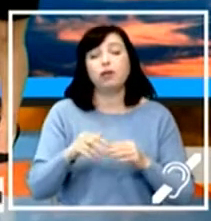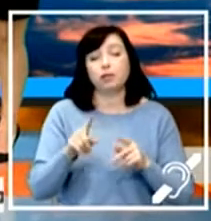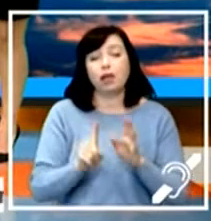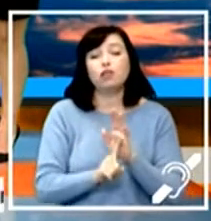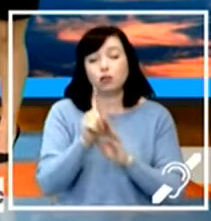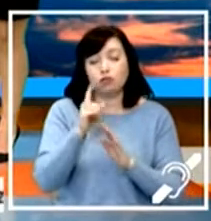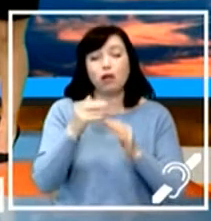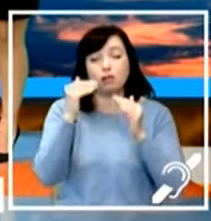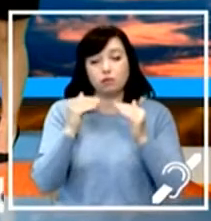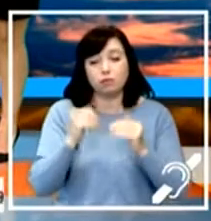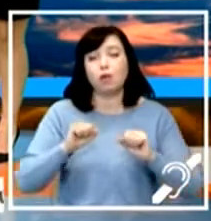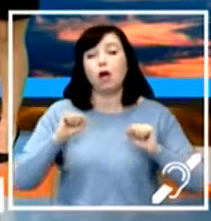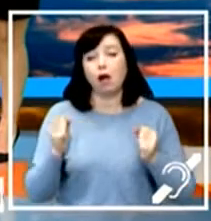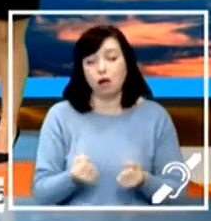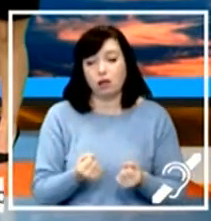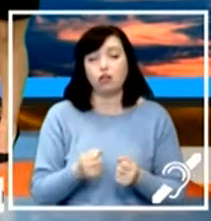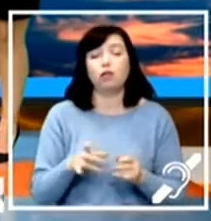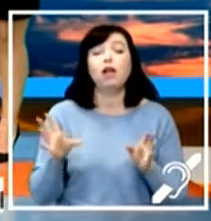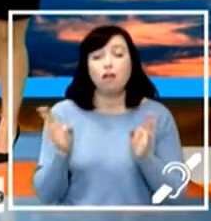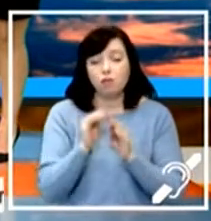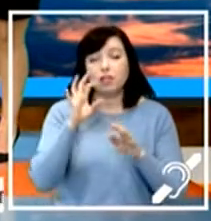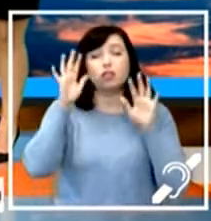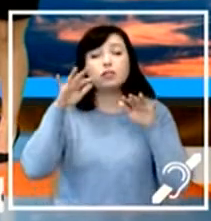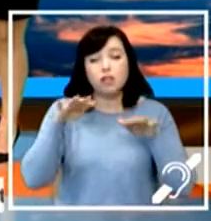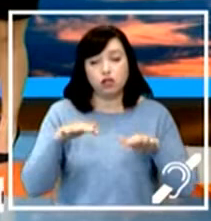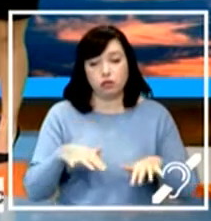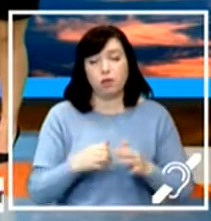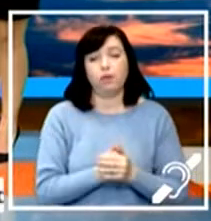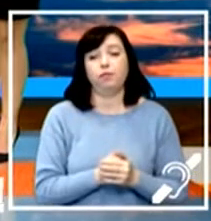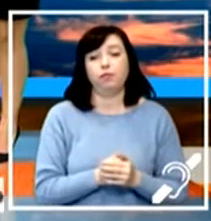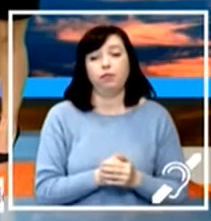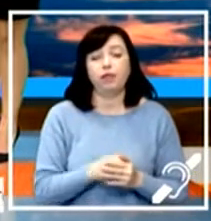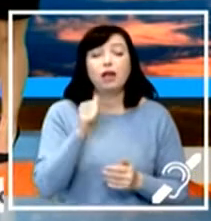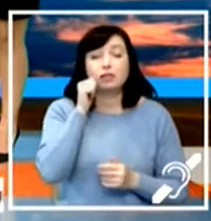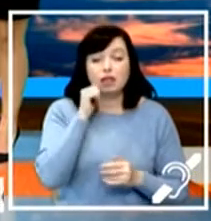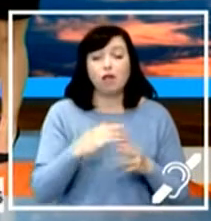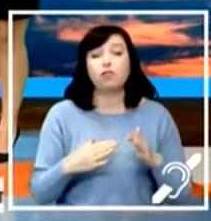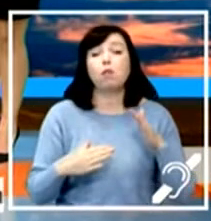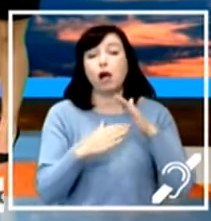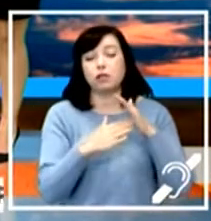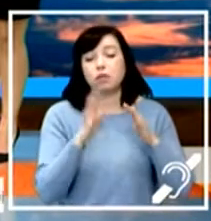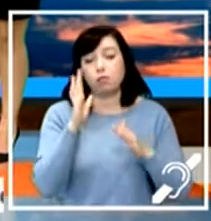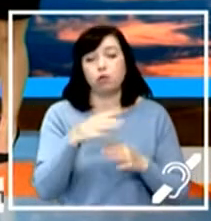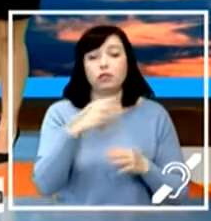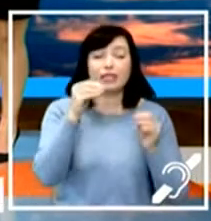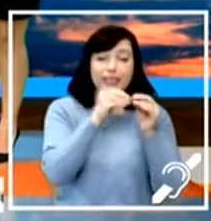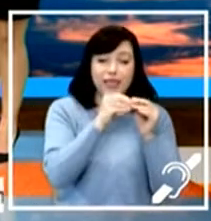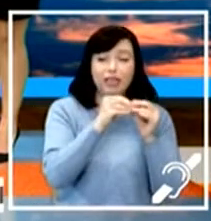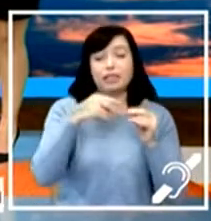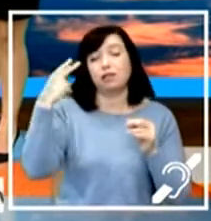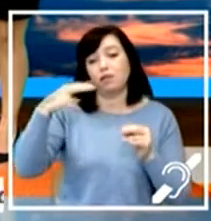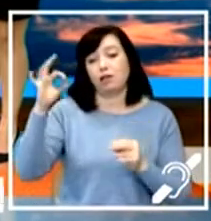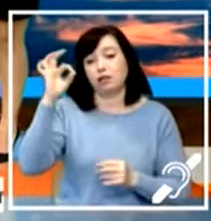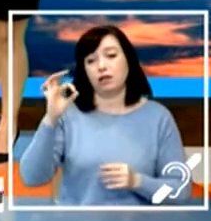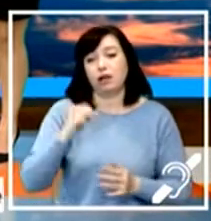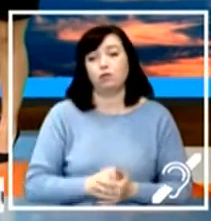într-un proces de răcire care va fi însoțit de precipitații în mai multe regiuni ale țării. Mâine, maximele vor varia între 10 și 20 de